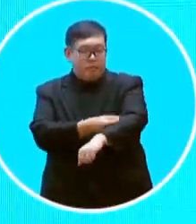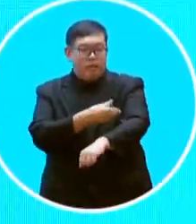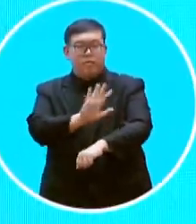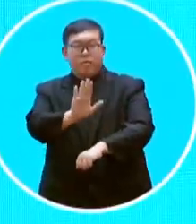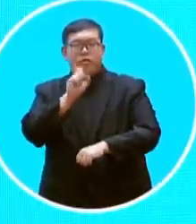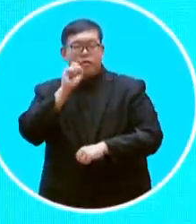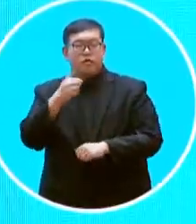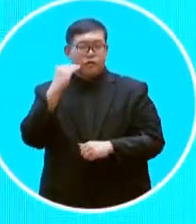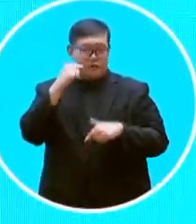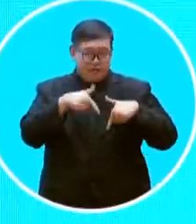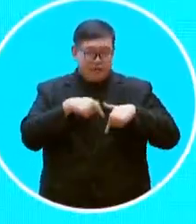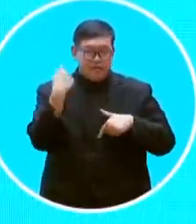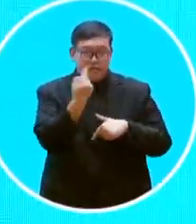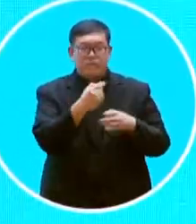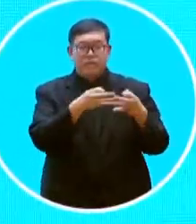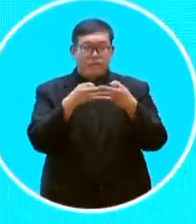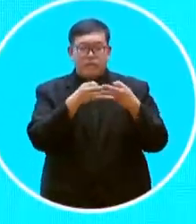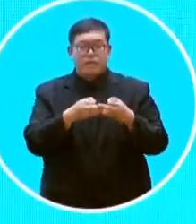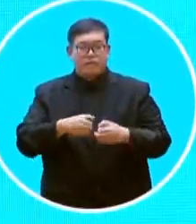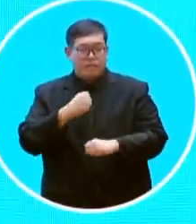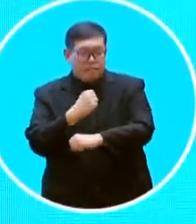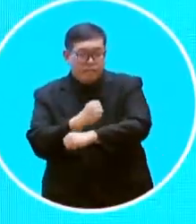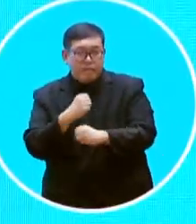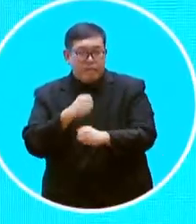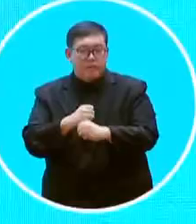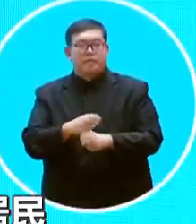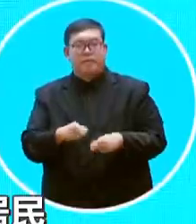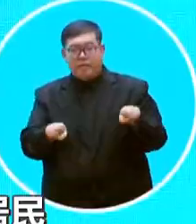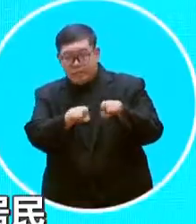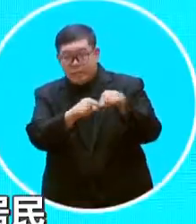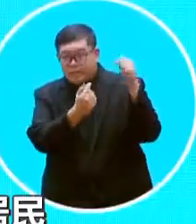门市民的信任。宿夜在公，鞠躬尽瘁，